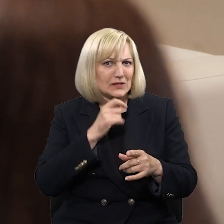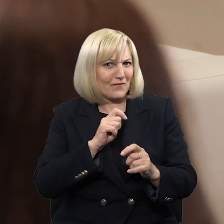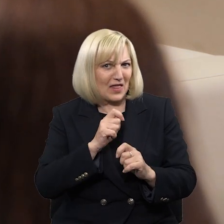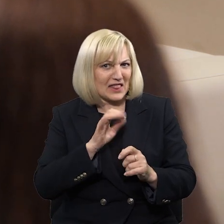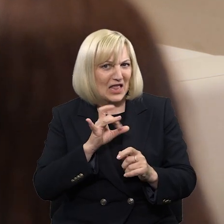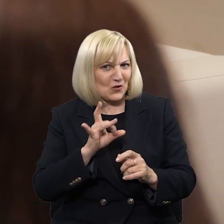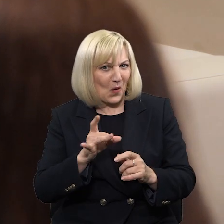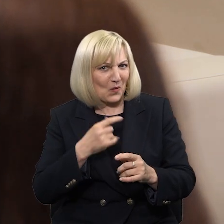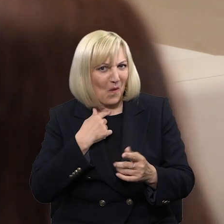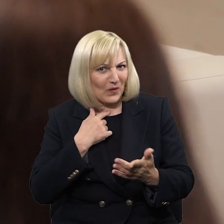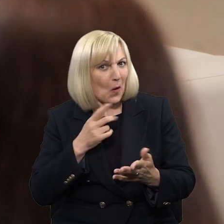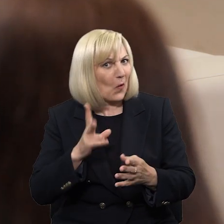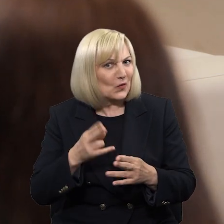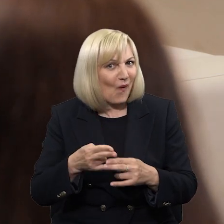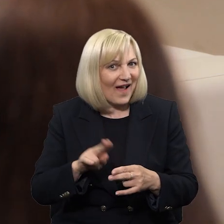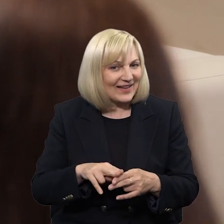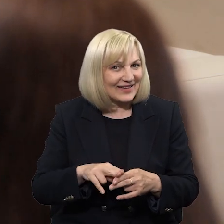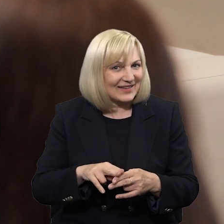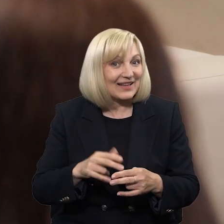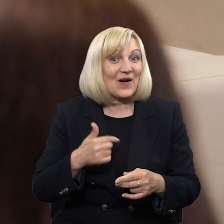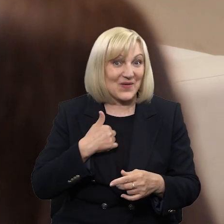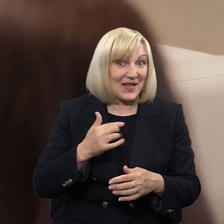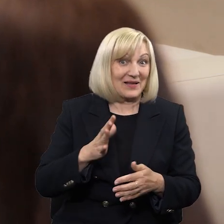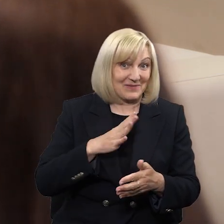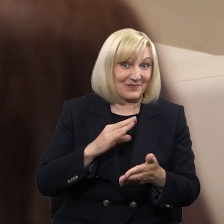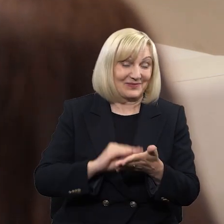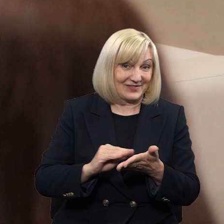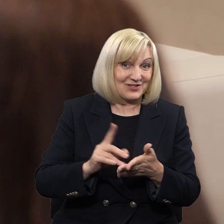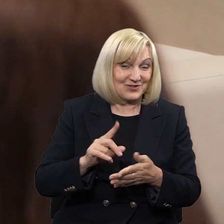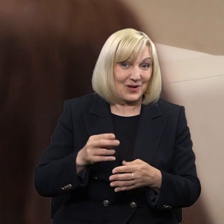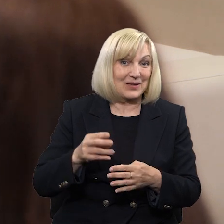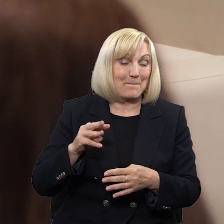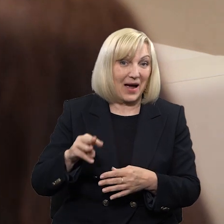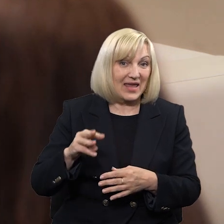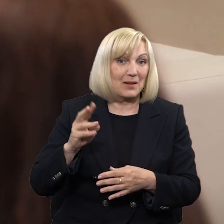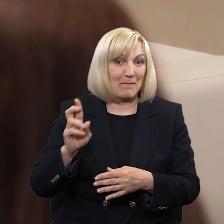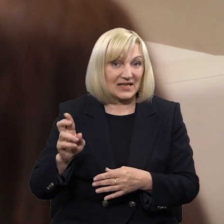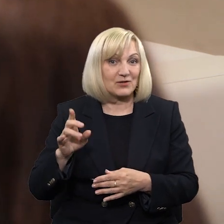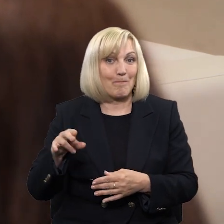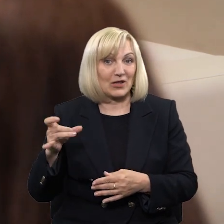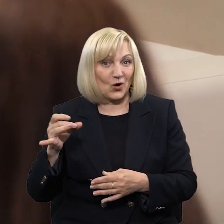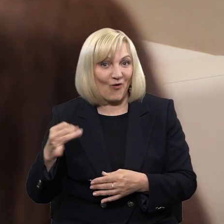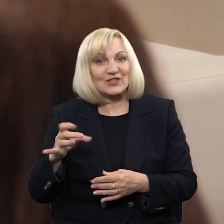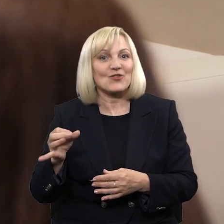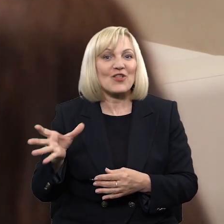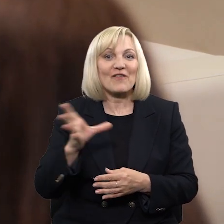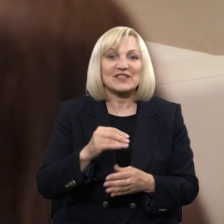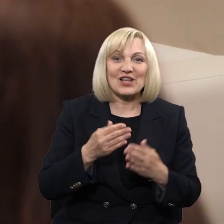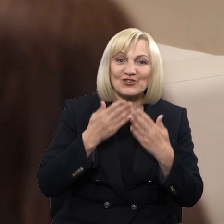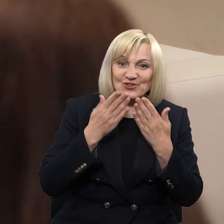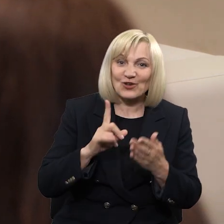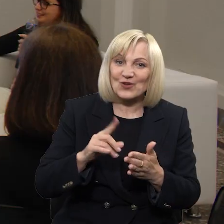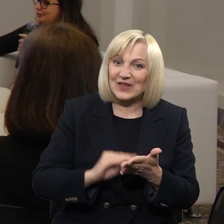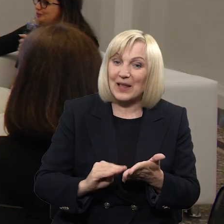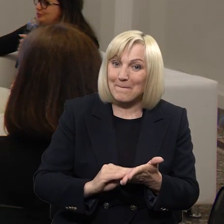голос у нас будет конечно написано что рассказывать Петровский Но не все читают